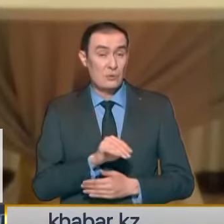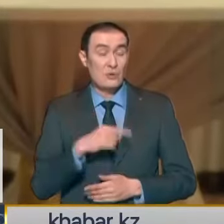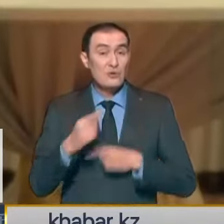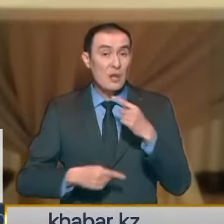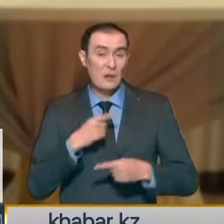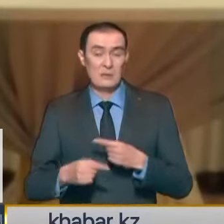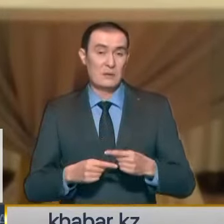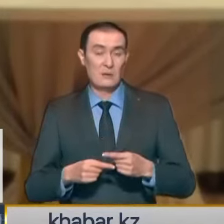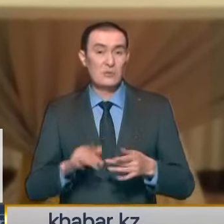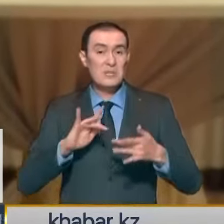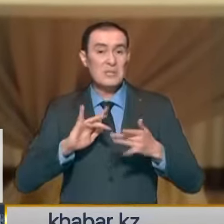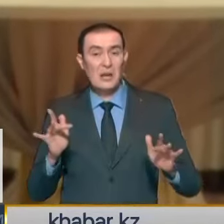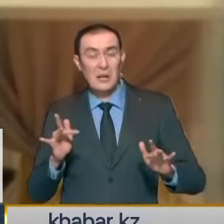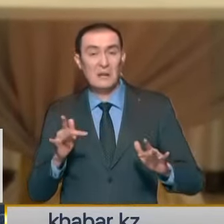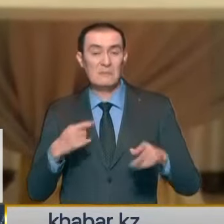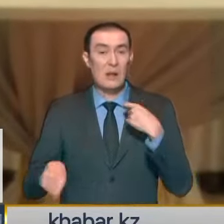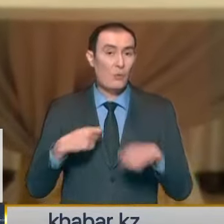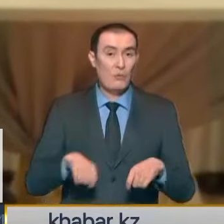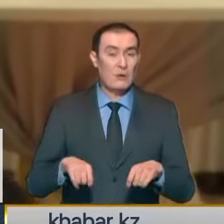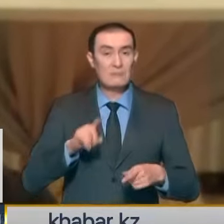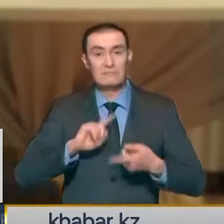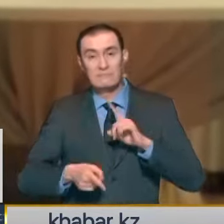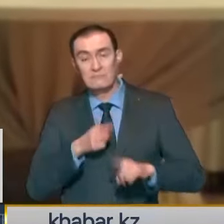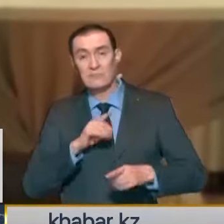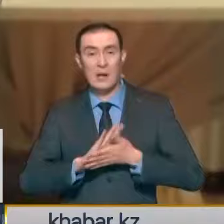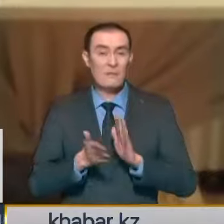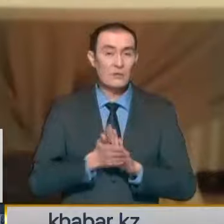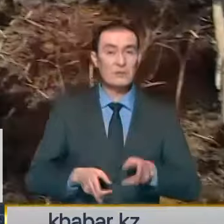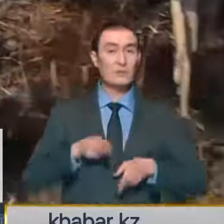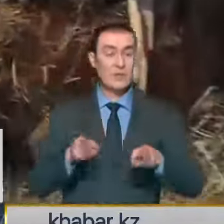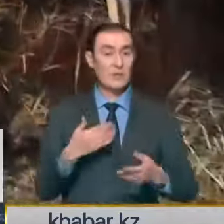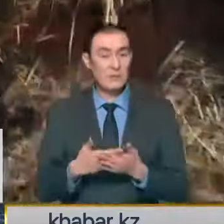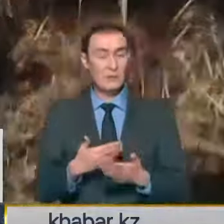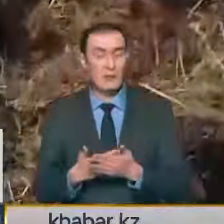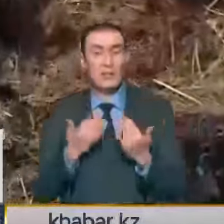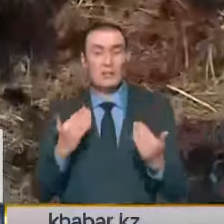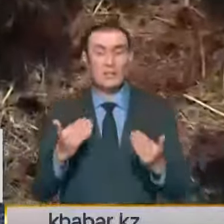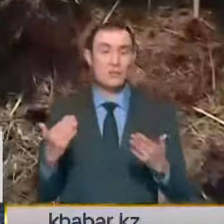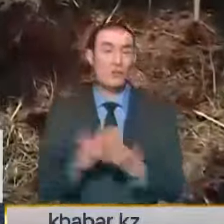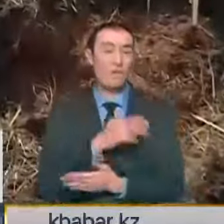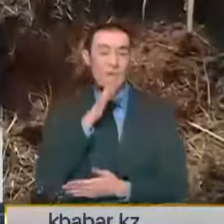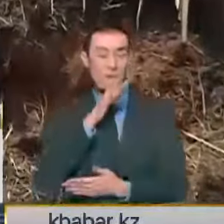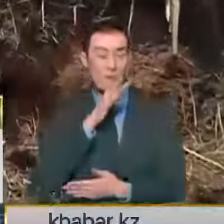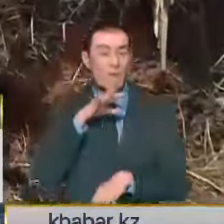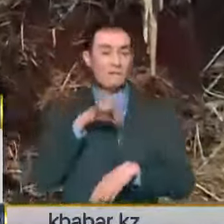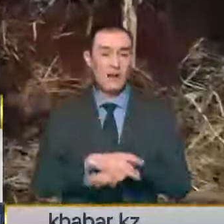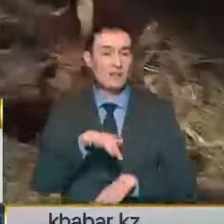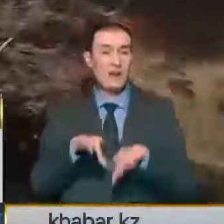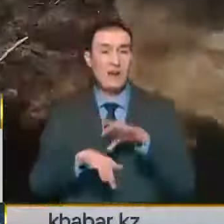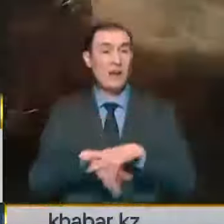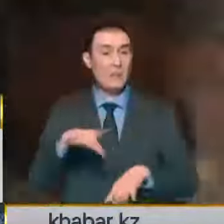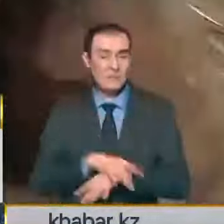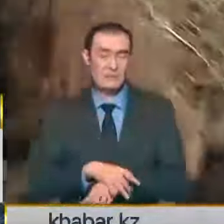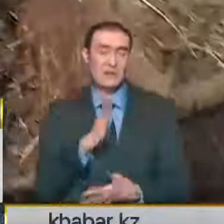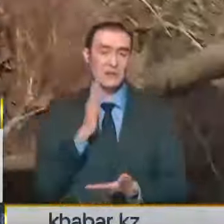через интернет-пространство, да, какие-то совершаются преступления. На дворе 21 век, но факты рабства